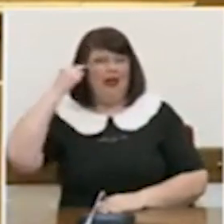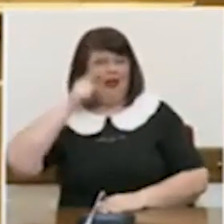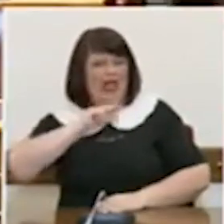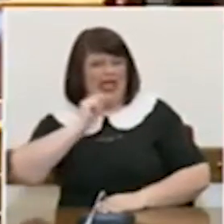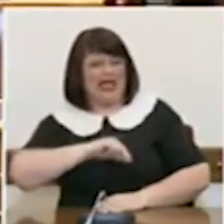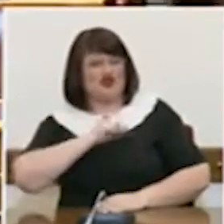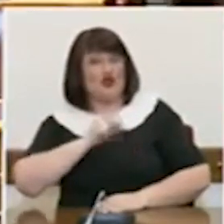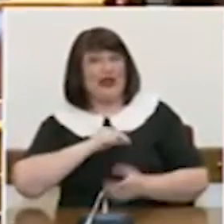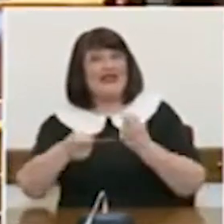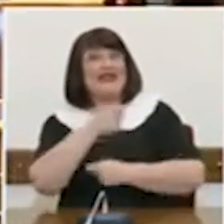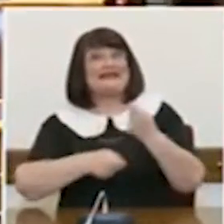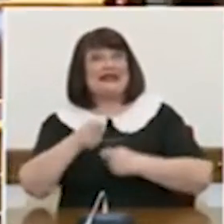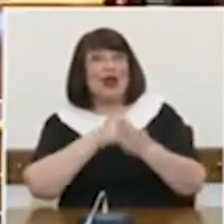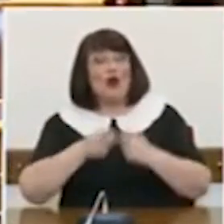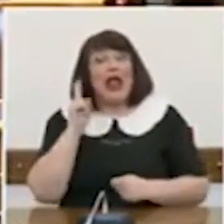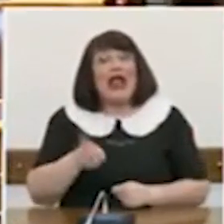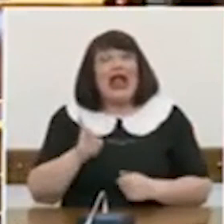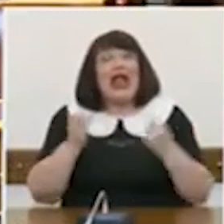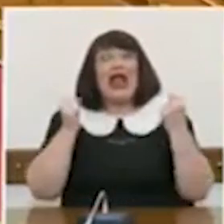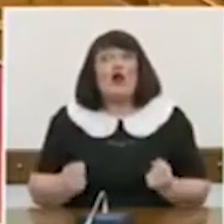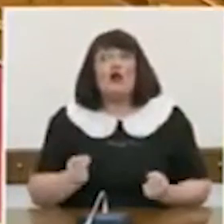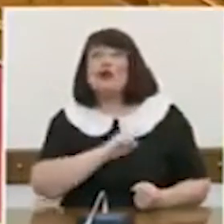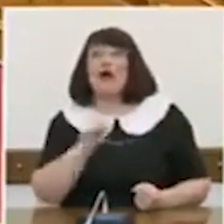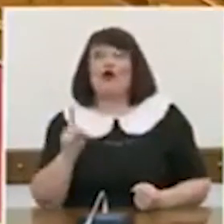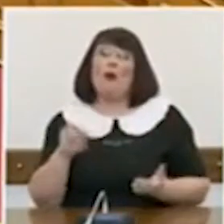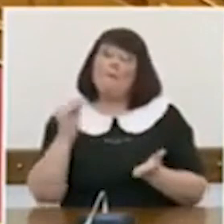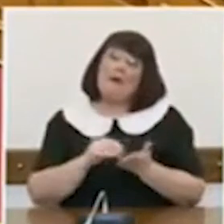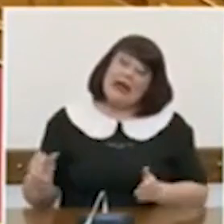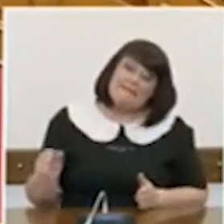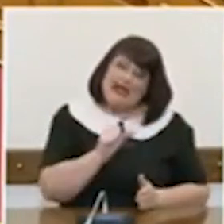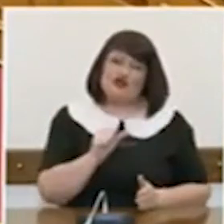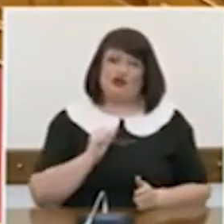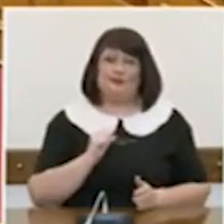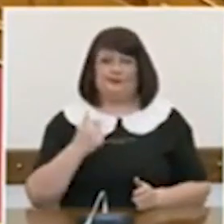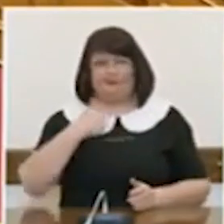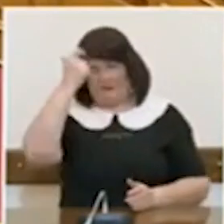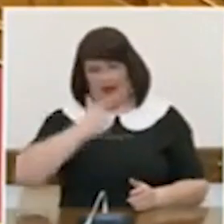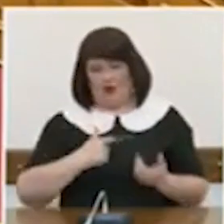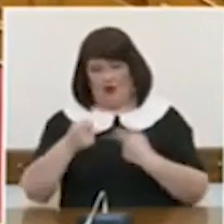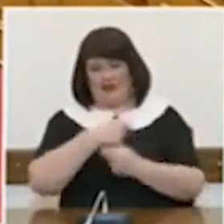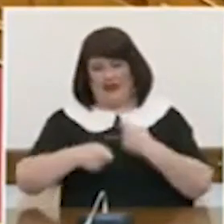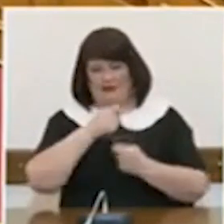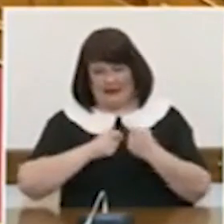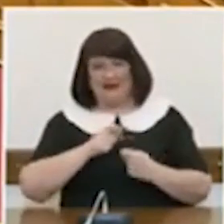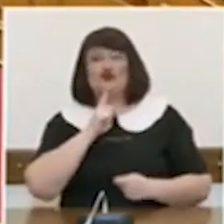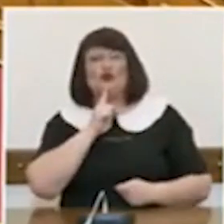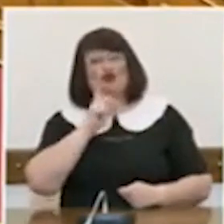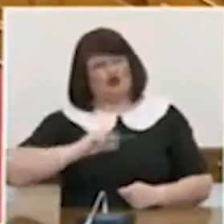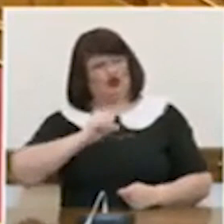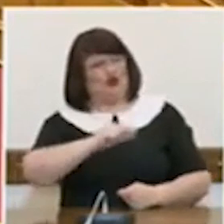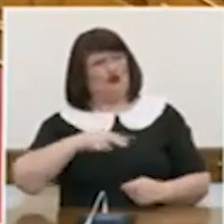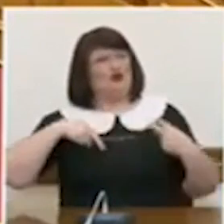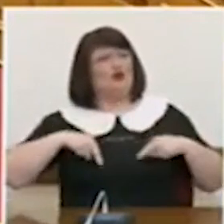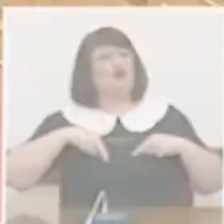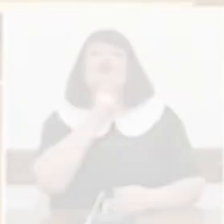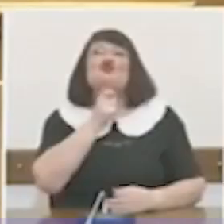ΣΕΒΑ ανέφερε σε πρόσφατο συνέδριο πως το μυαλό των ξένων, η κατάσταση στην Ελλάδα και στη δικαιοσύνη αλλά και τη δημόσια διοίκηση είναι απελπιστική, προκαλώντας την αντίδραση του